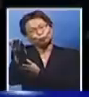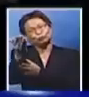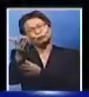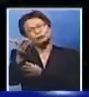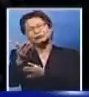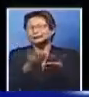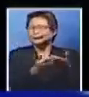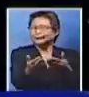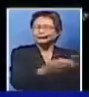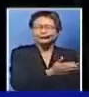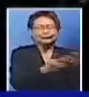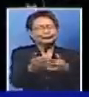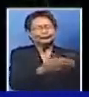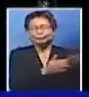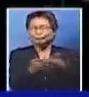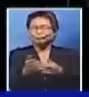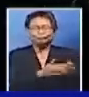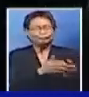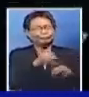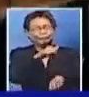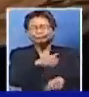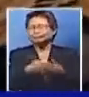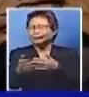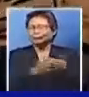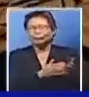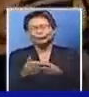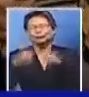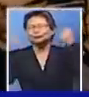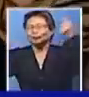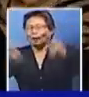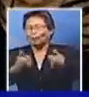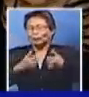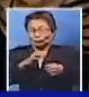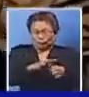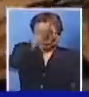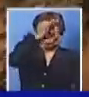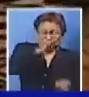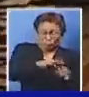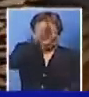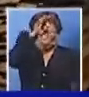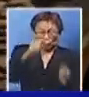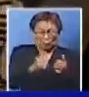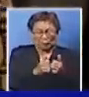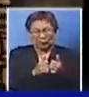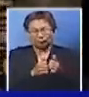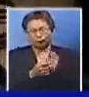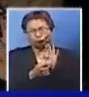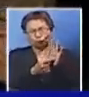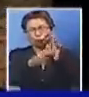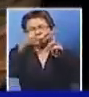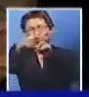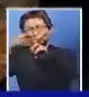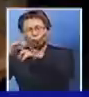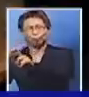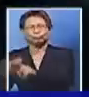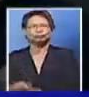sambutan Aidilfitri bersama keluarga di tanah air, semangat sepasukan mereka semakin membara dengan memberi petunjuk